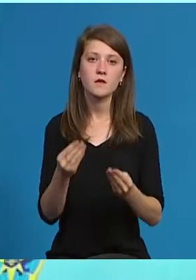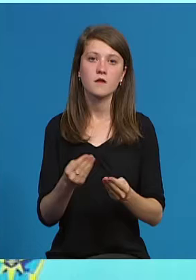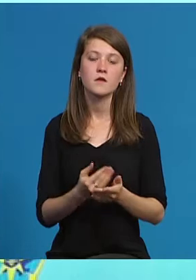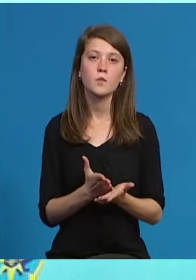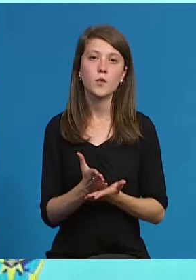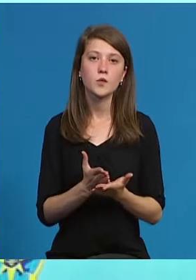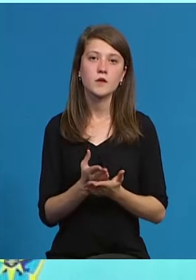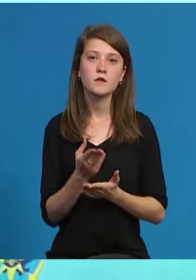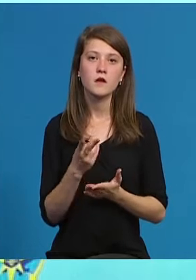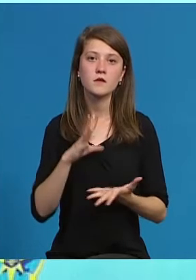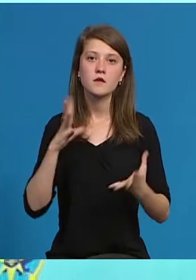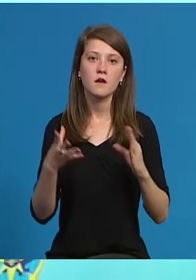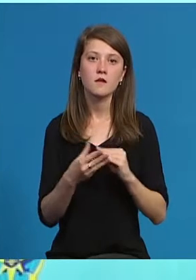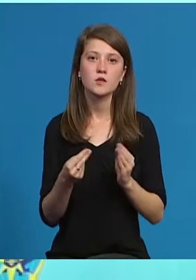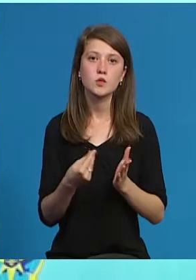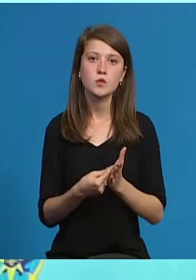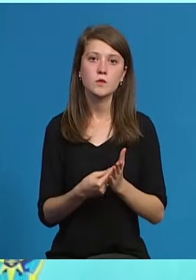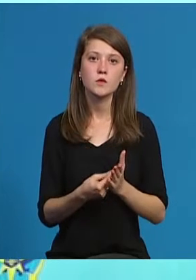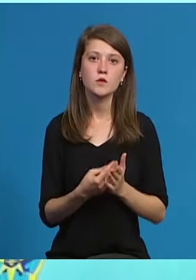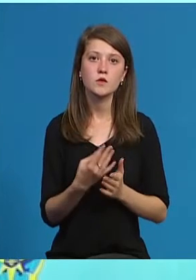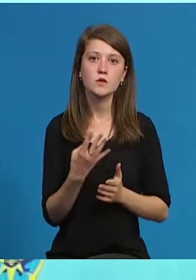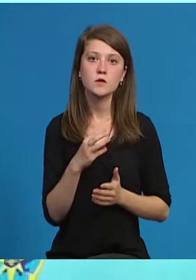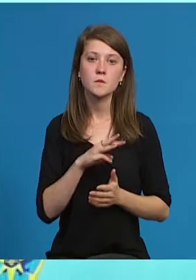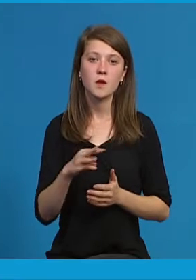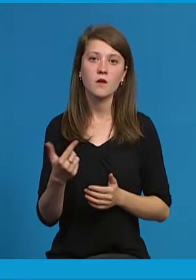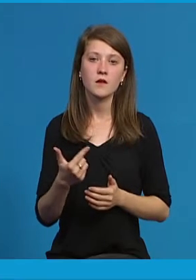послуги на загальну суму 44 мільйони гривень.